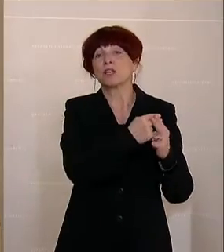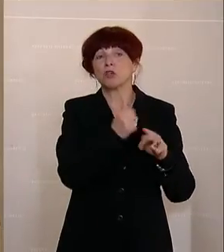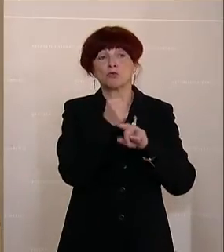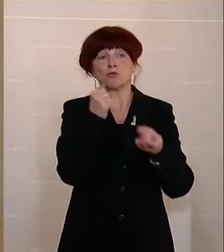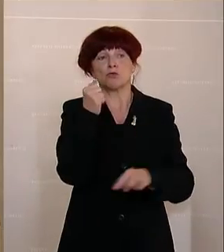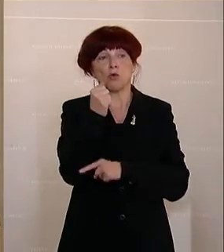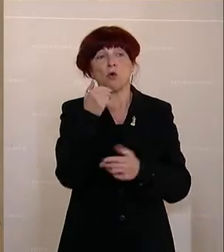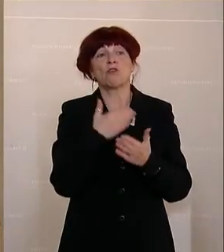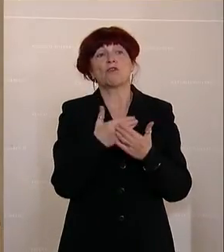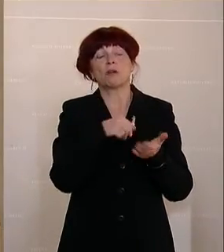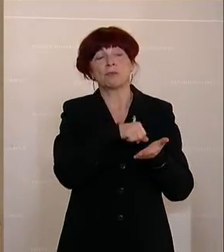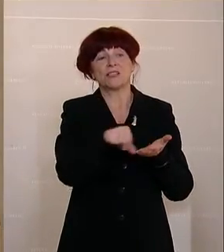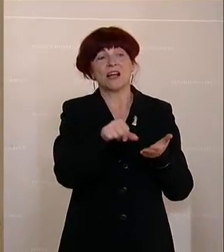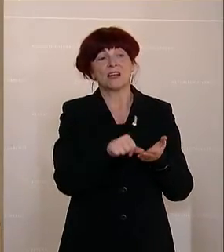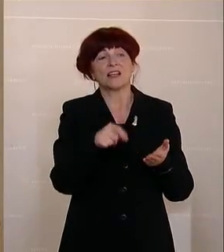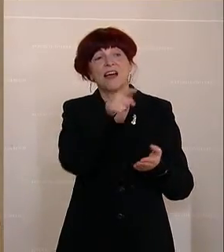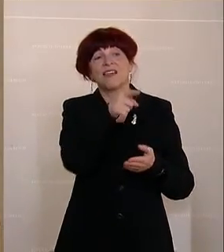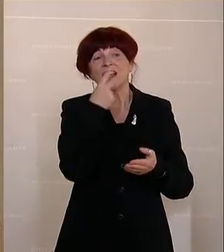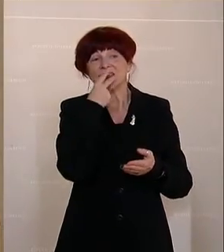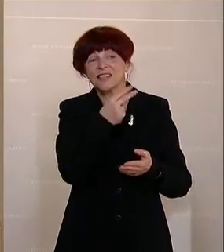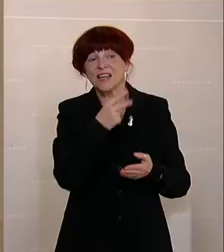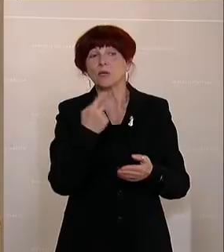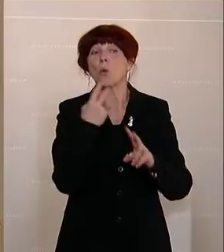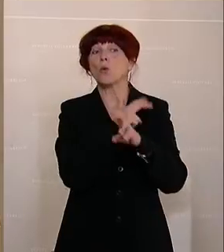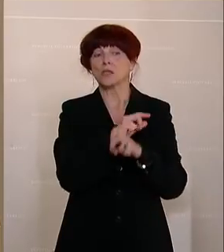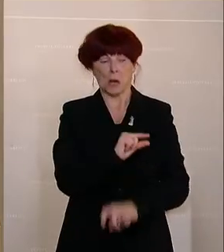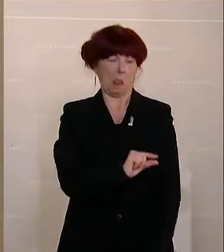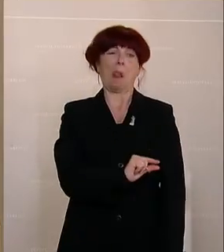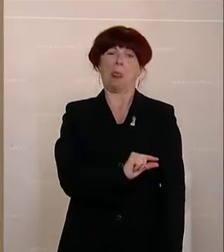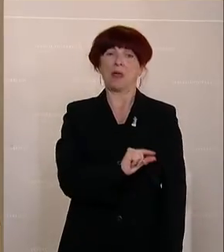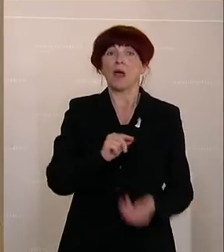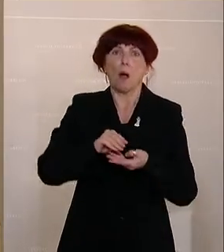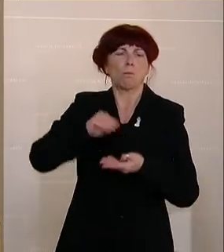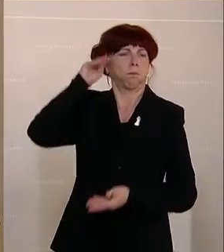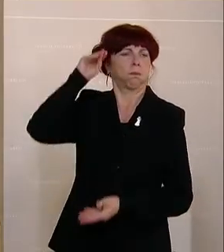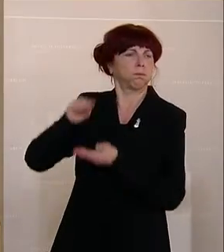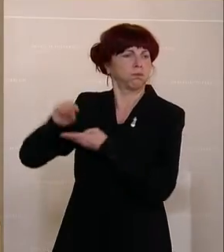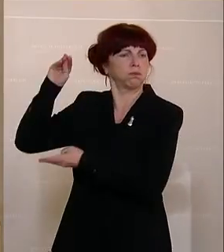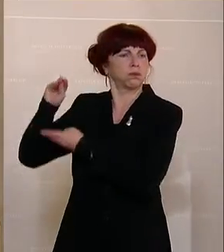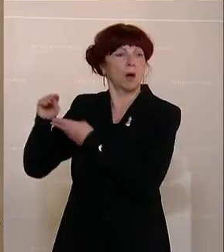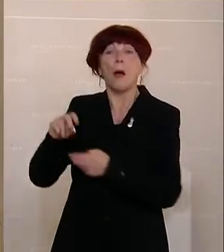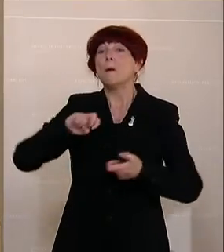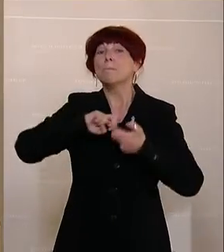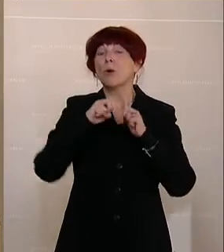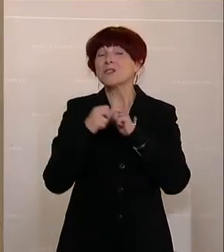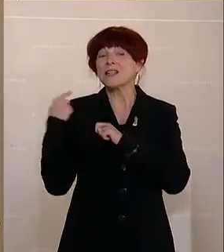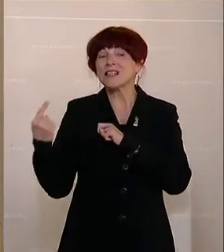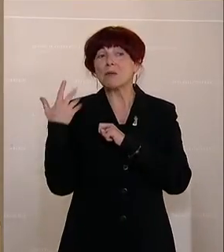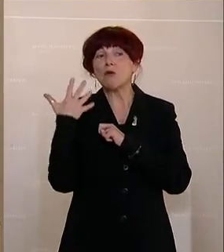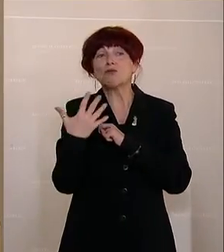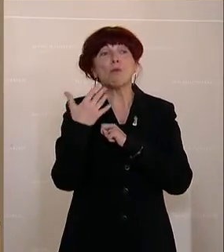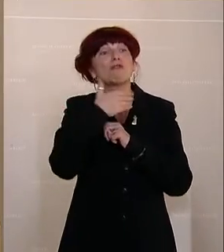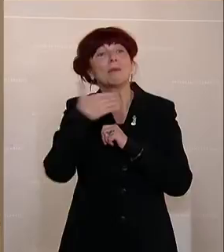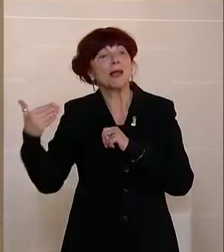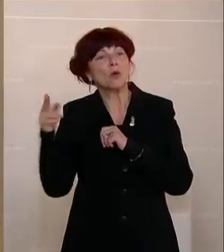Vergleich zur Schweiz, zu Finnland und zur Hauptstadtregion Brüssel. Die Hauptstadtregion Brüssel hat mehr als 5 Millionen Euro in den letzten 10 Jahren